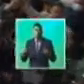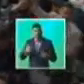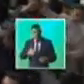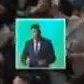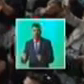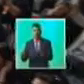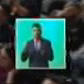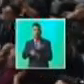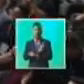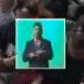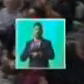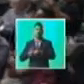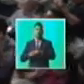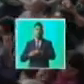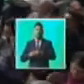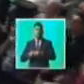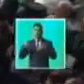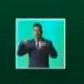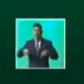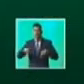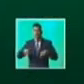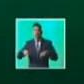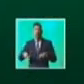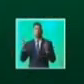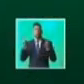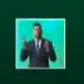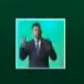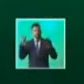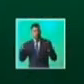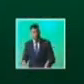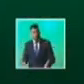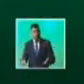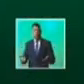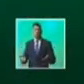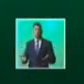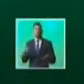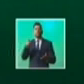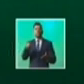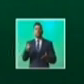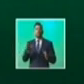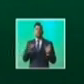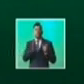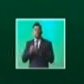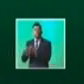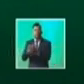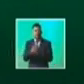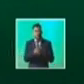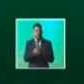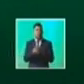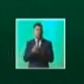κάνουν όλο αυτό το διάστημα. Δεν λέει αυτό, τουλάχιστον. Και ο κύριος Μητσοτάκης και ο κύριος Τσίπρας αφήνουν να εννοηθεί